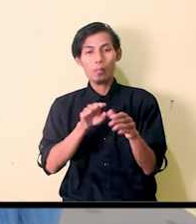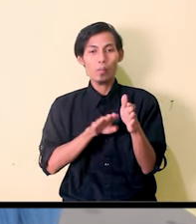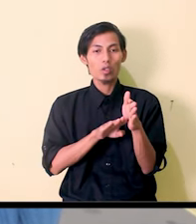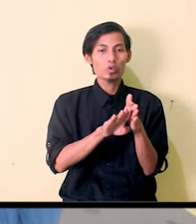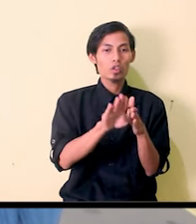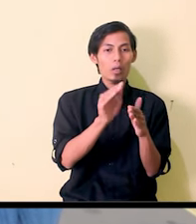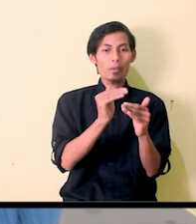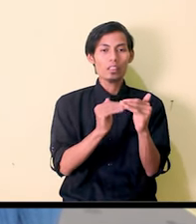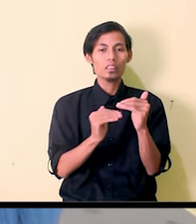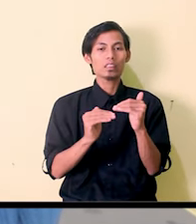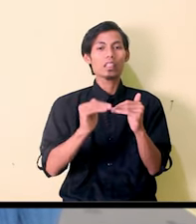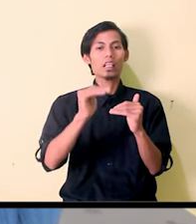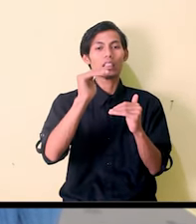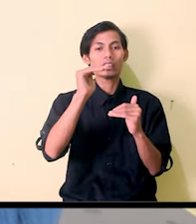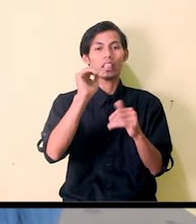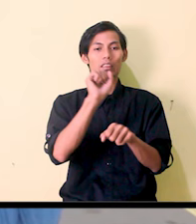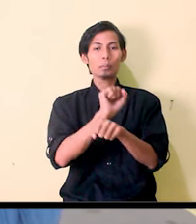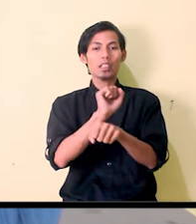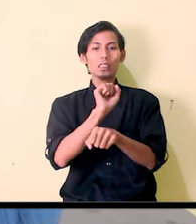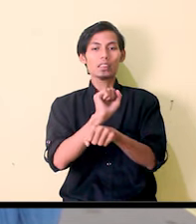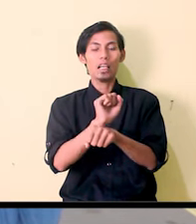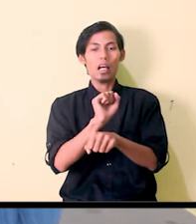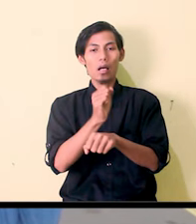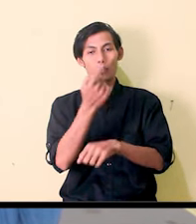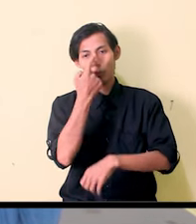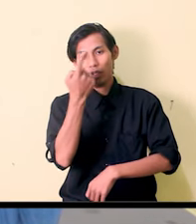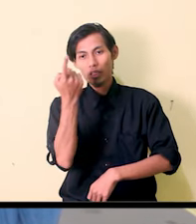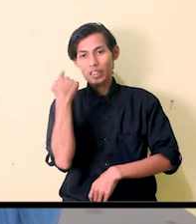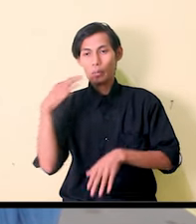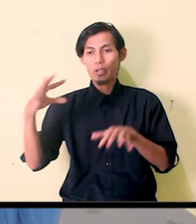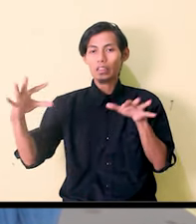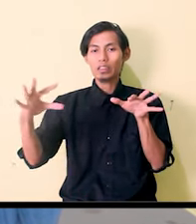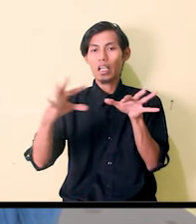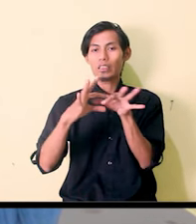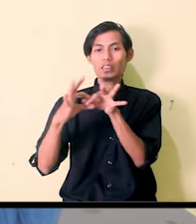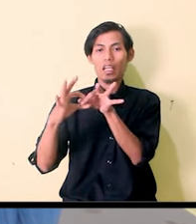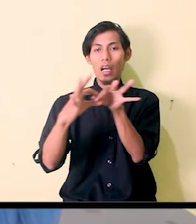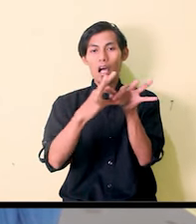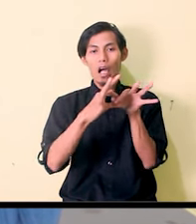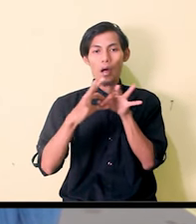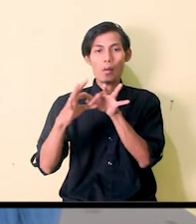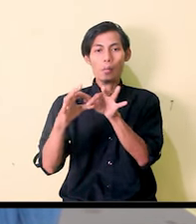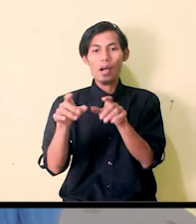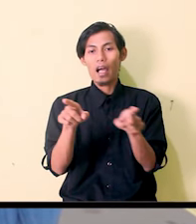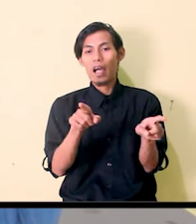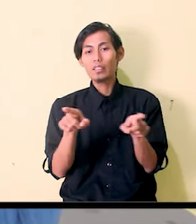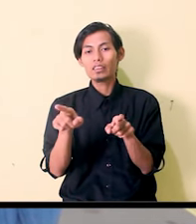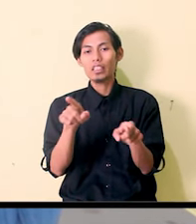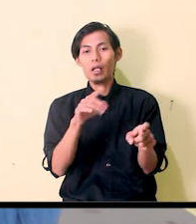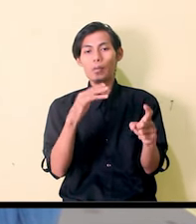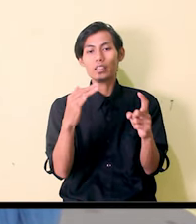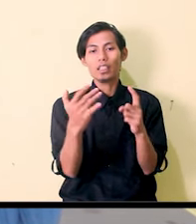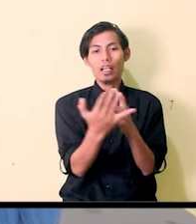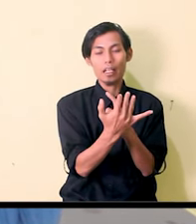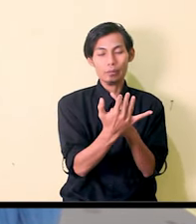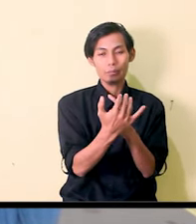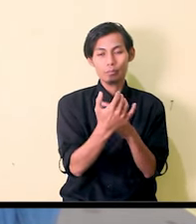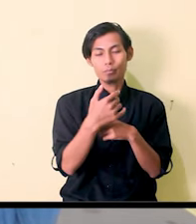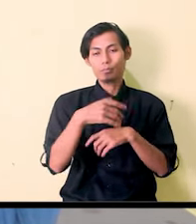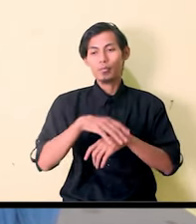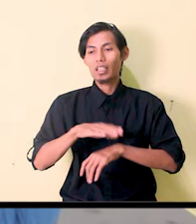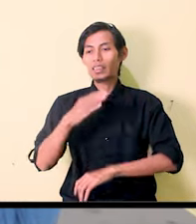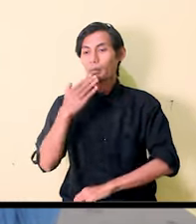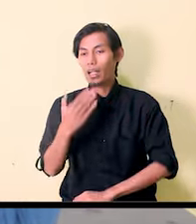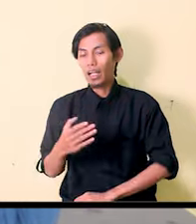meningkatkan kinerja pemerintah ada kerjaasama sinergitas antar masyarakatnya ya Pak ya terima kasih Pak Nur